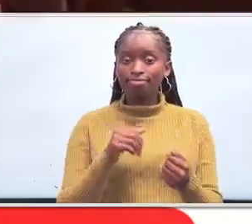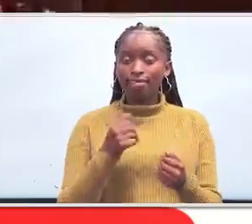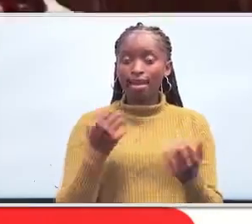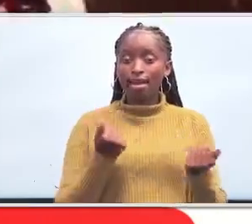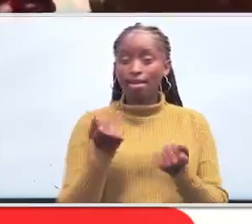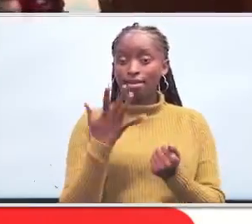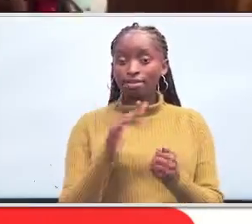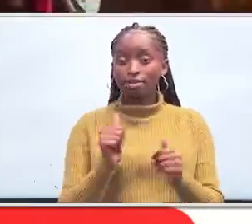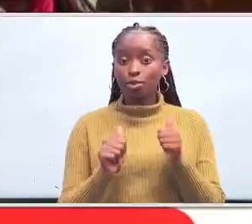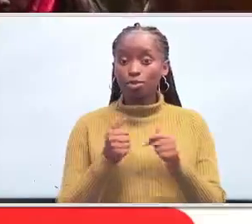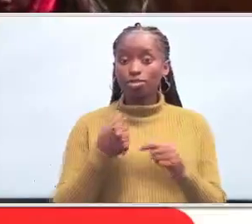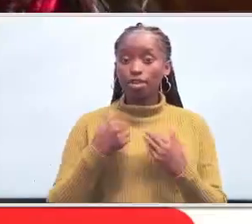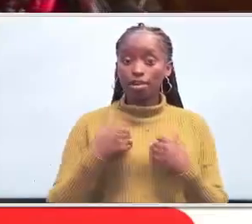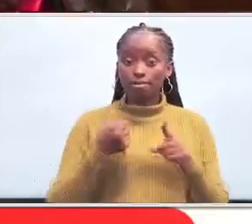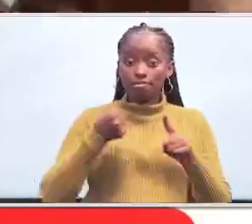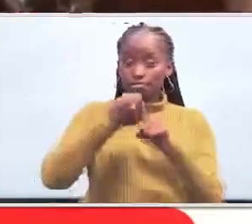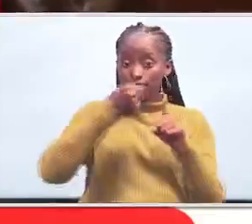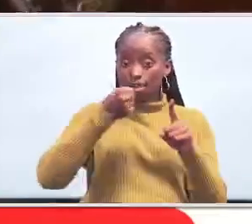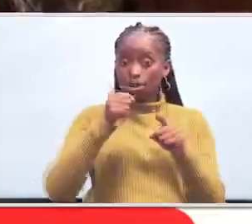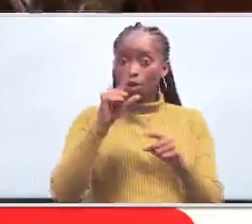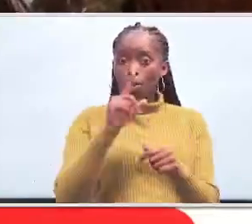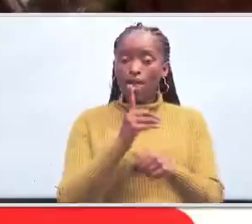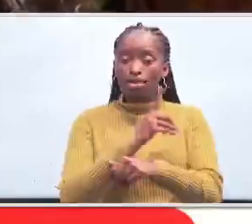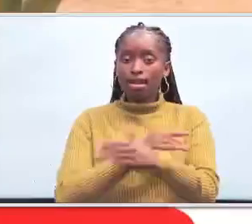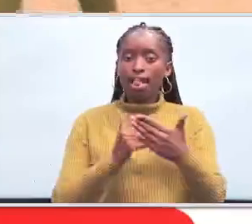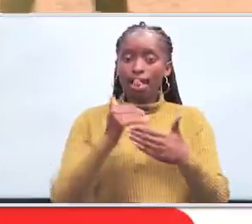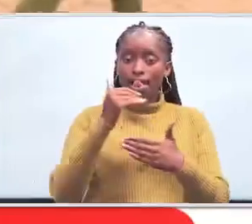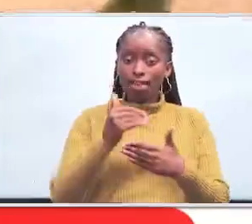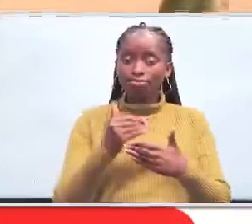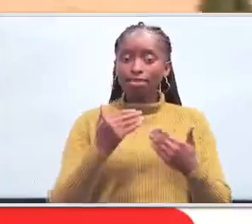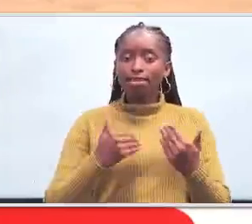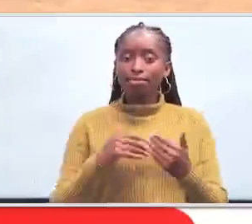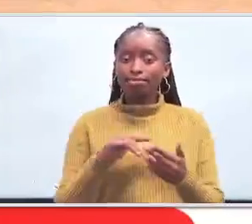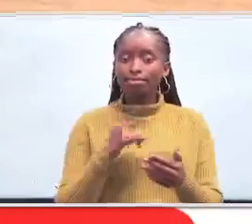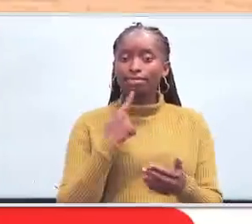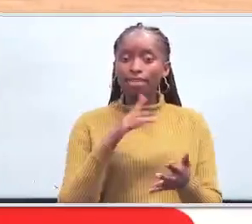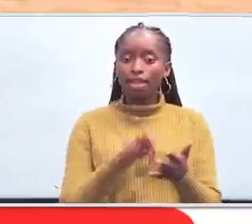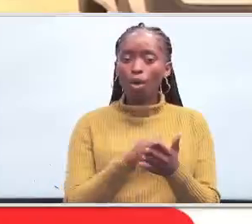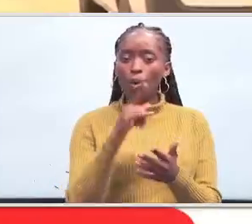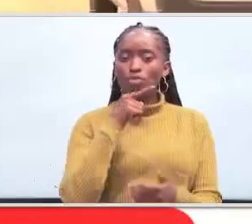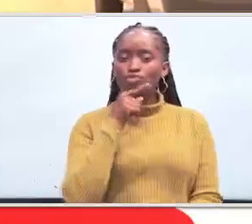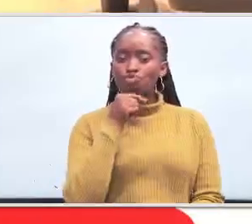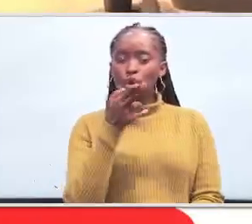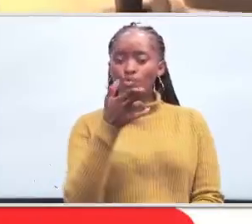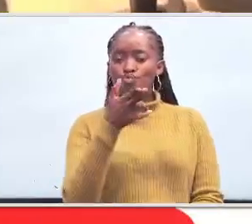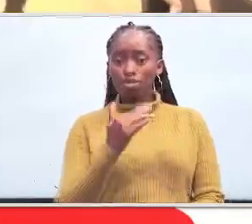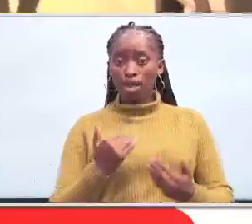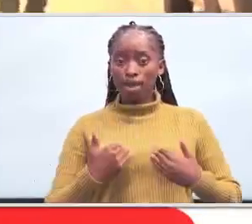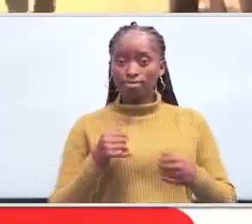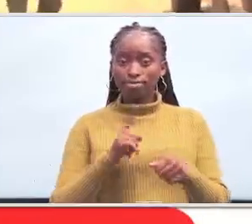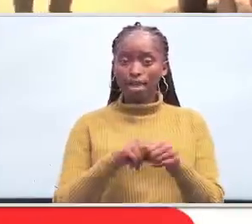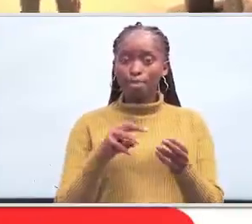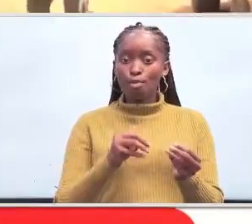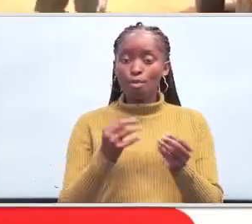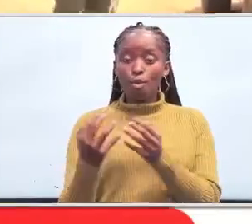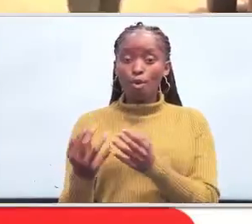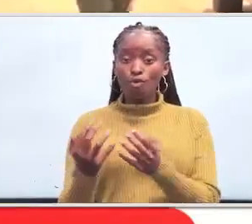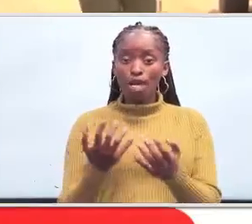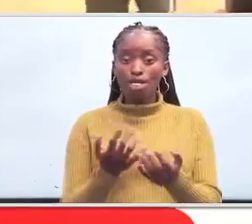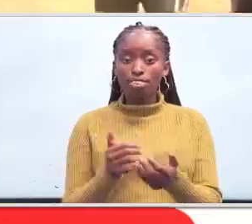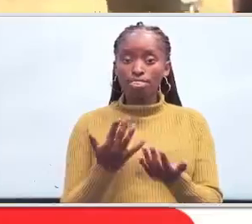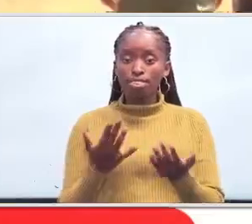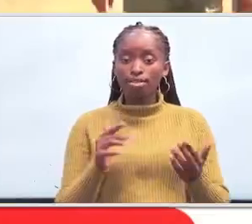la Degega. Siku moja baadaye, kijana wa miaka 17 alipigwa risasi alipokuwa akisafirisha miraa kutoka eneo la Bura